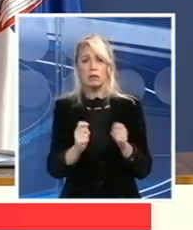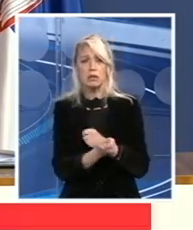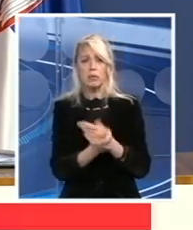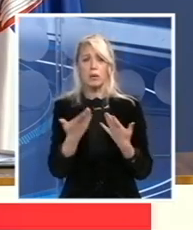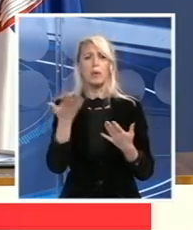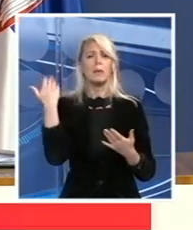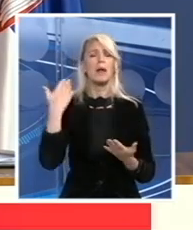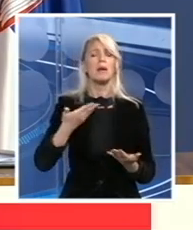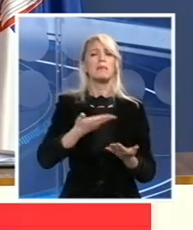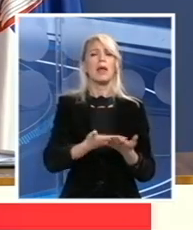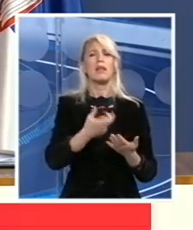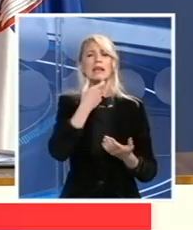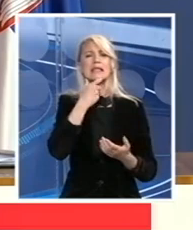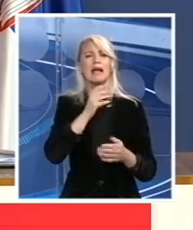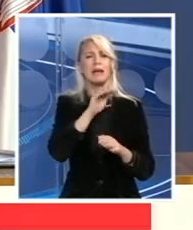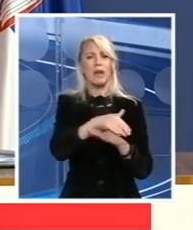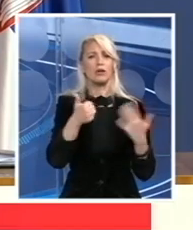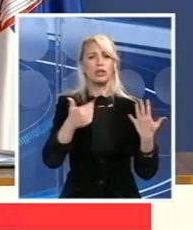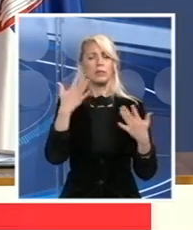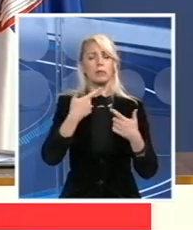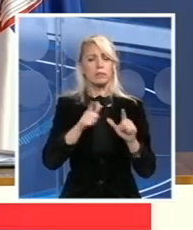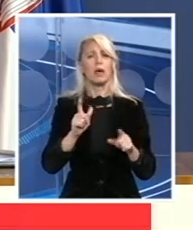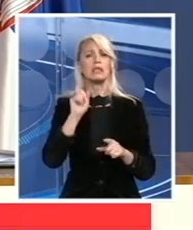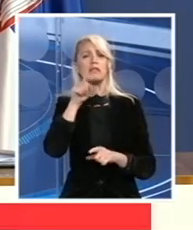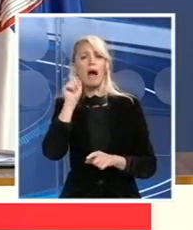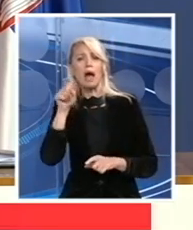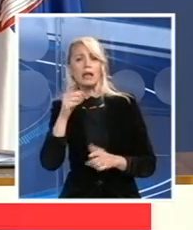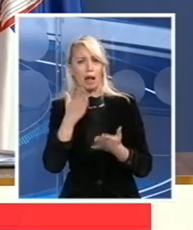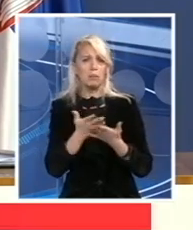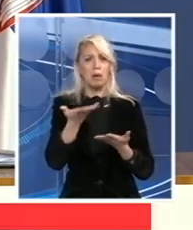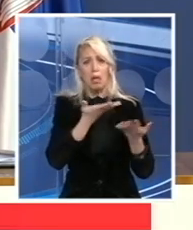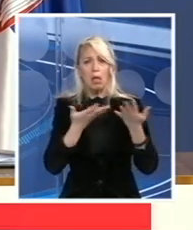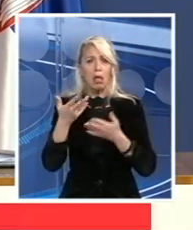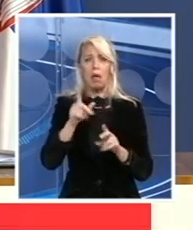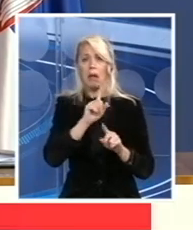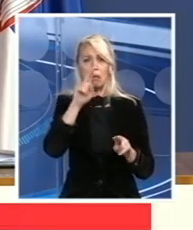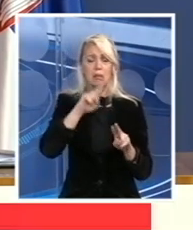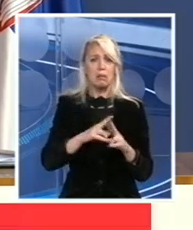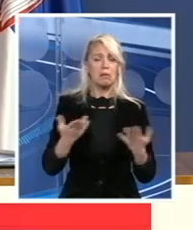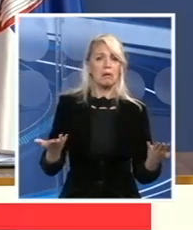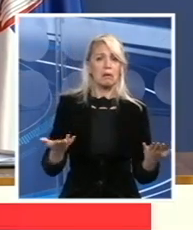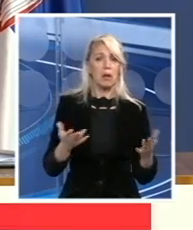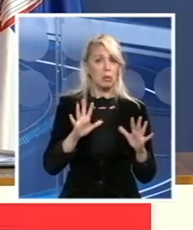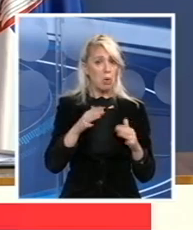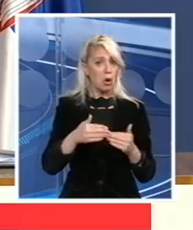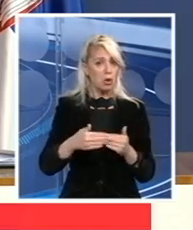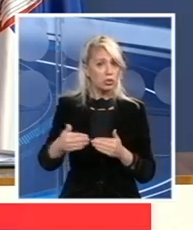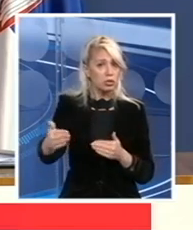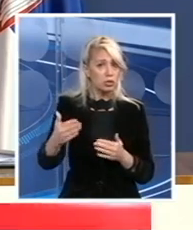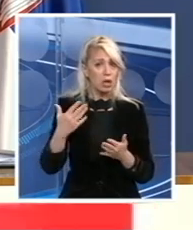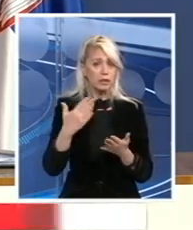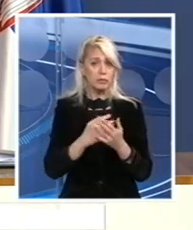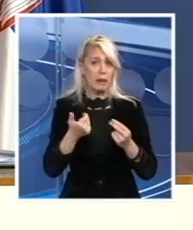starima dozvoli da izlaze svaki dan posle one u vreme policijskog časa i da li će se možda u narednom periodu